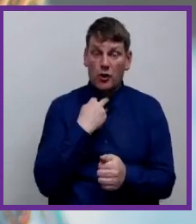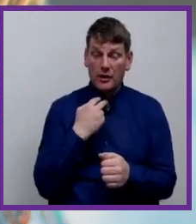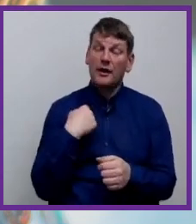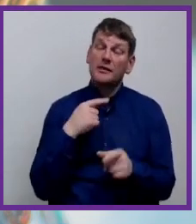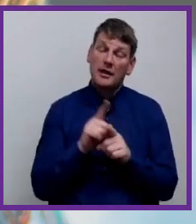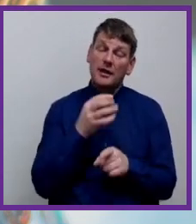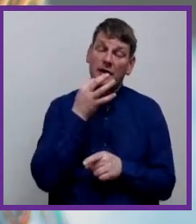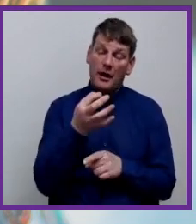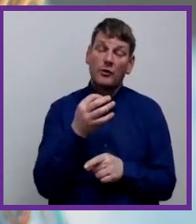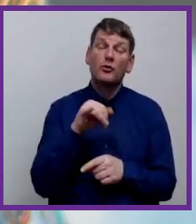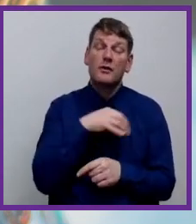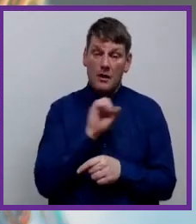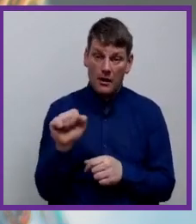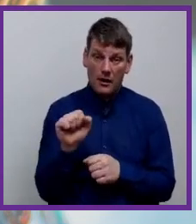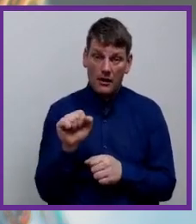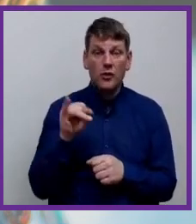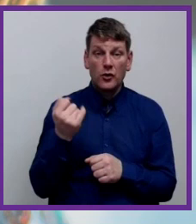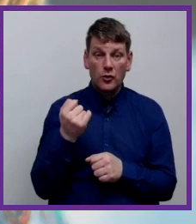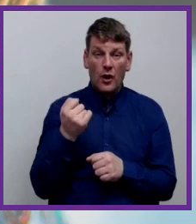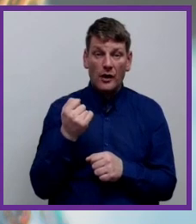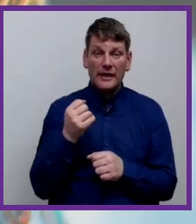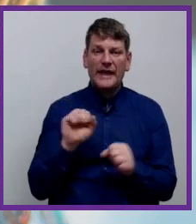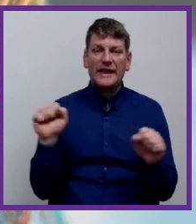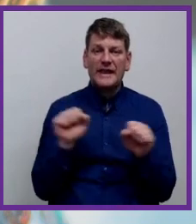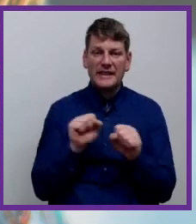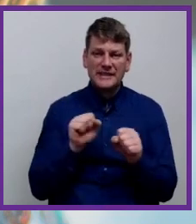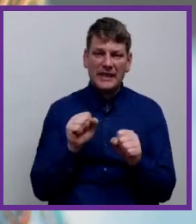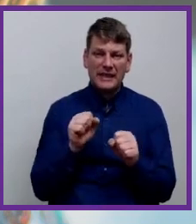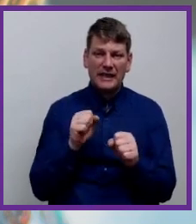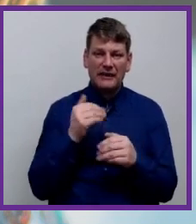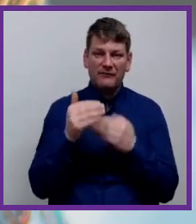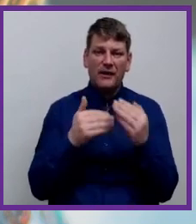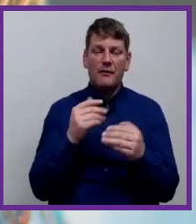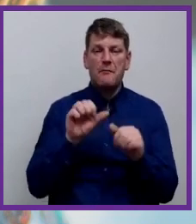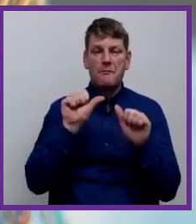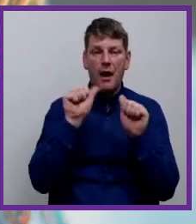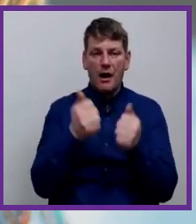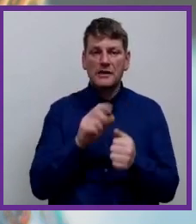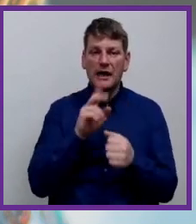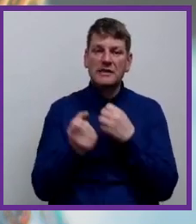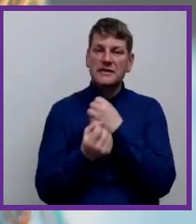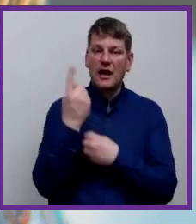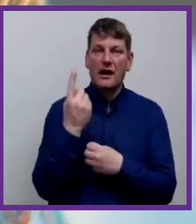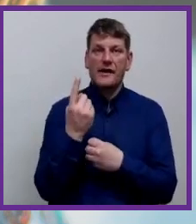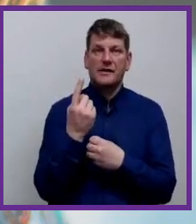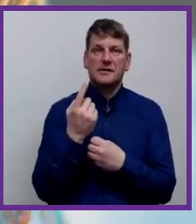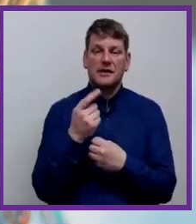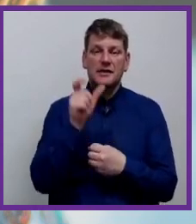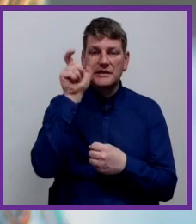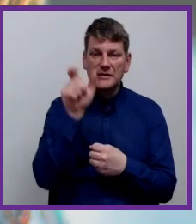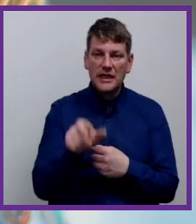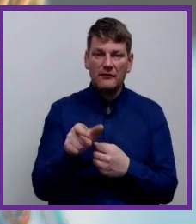ka jā, jo intensīva māksla, kas arī iespējams raisa šajā te